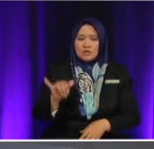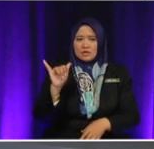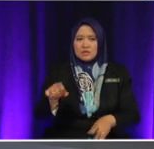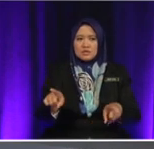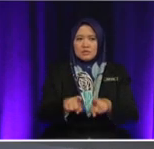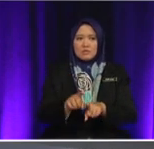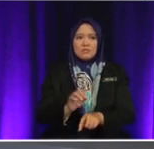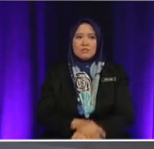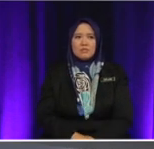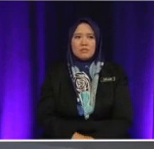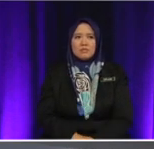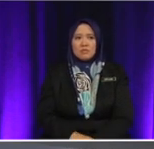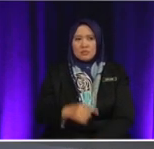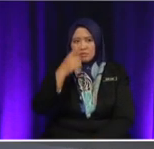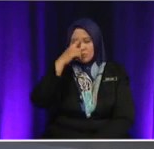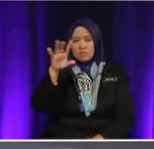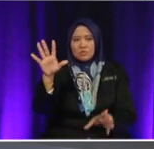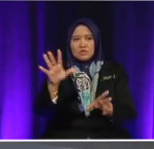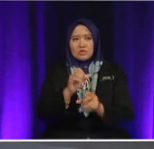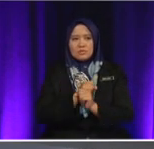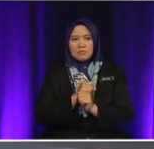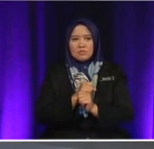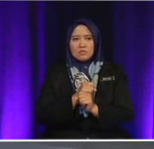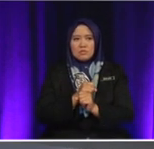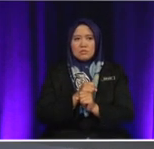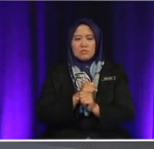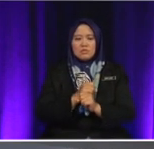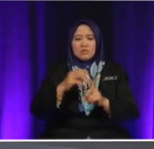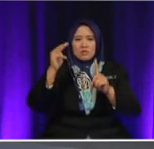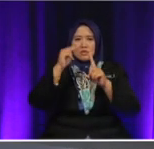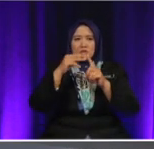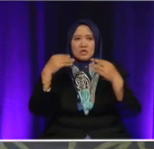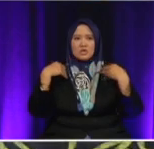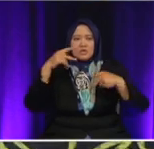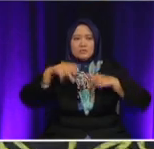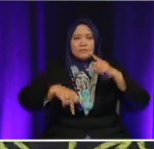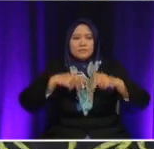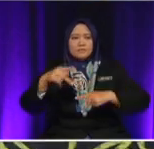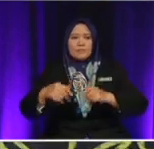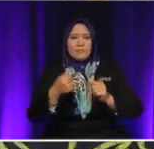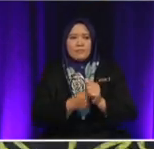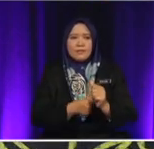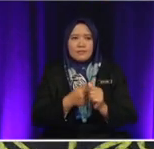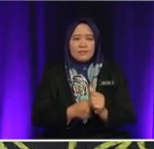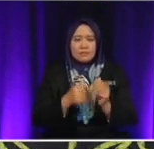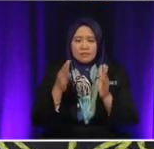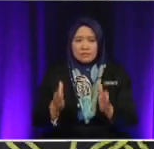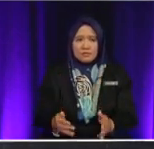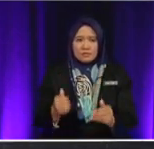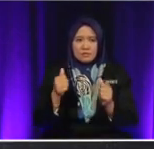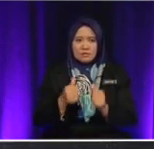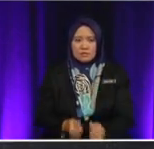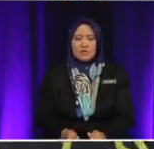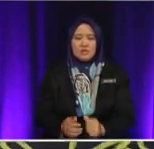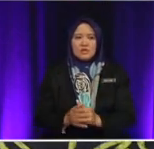nak capai matlamat tu, dia ada proses di mana setiap ahli kena ada kepercayaan diri, saling